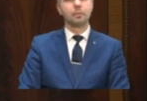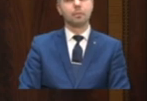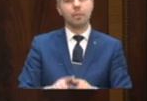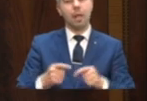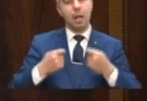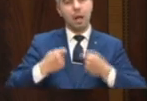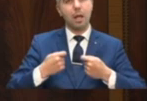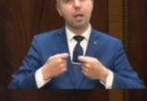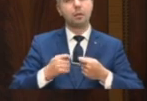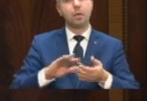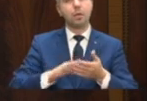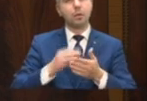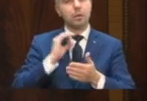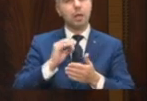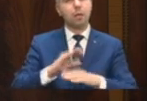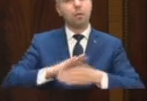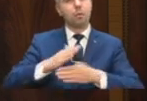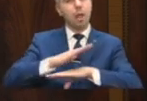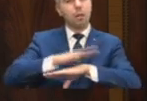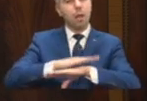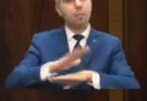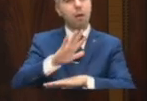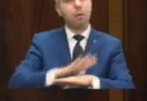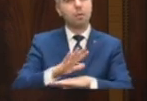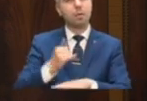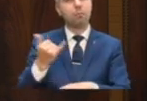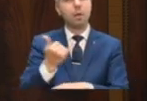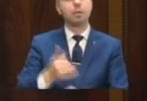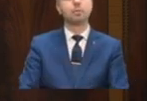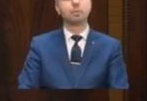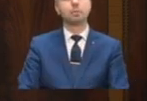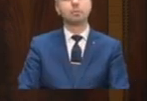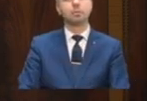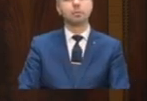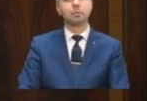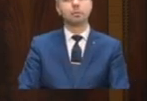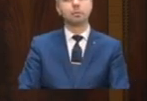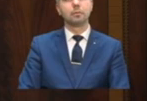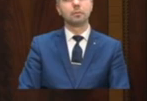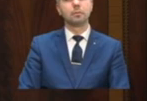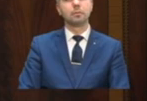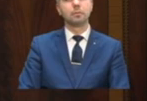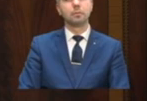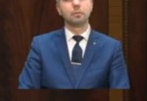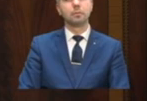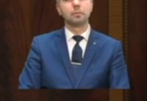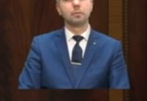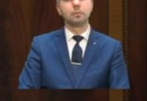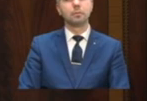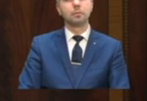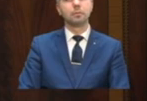كنشكر رئاسة وعصابة بالأغلبية والمعارضة، والإساءة للرئاسة تستوجب التوقيف وتستوجب الإخراج من